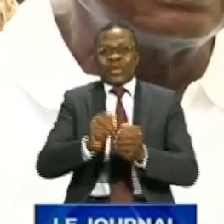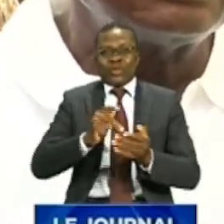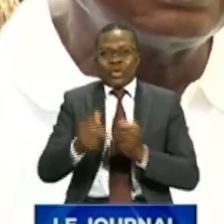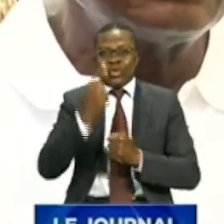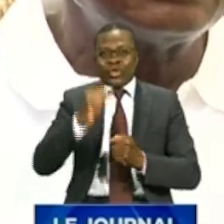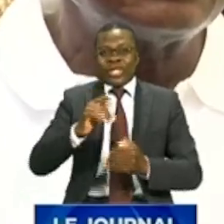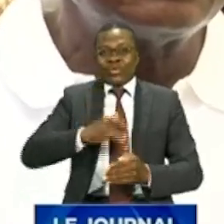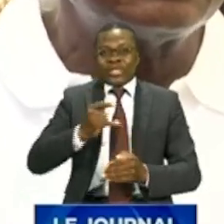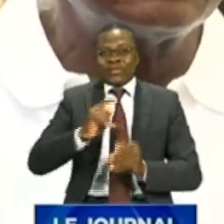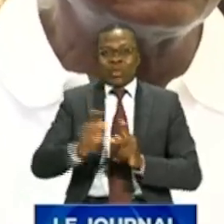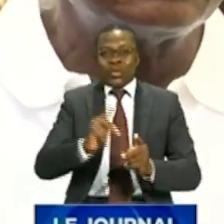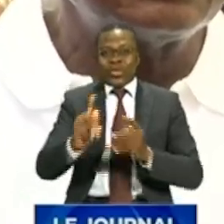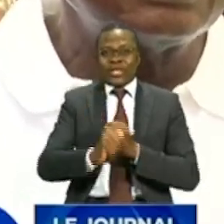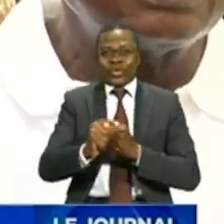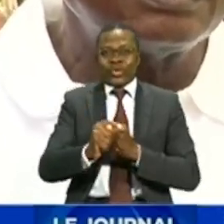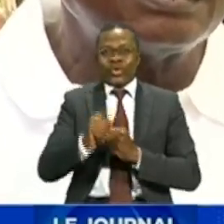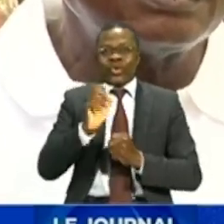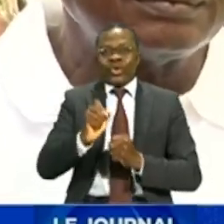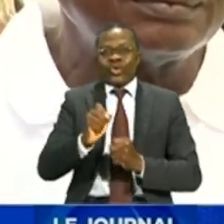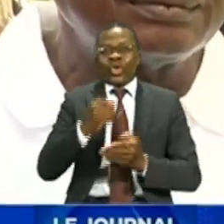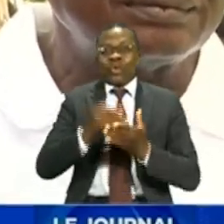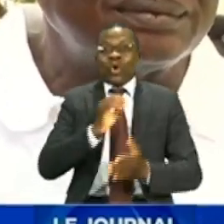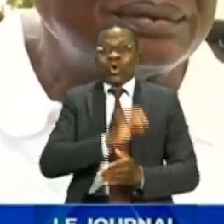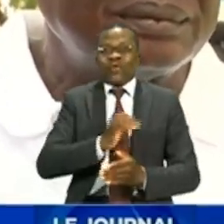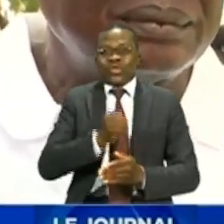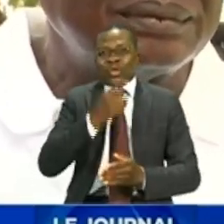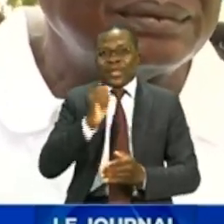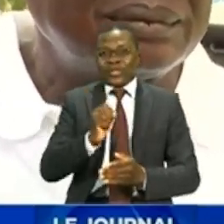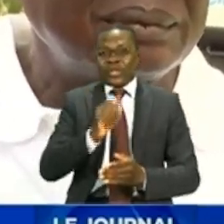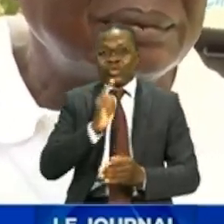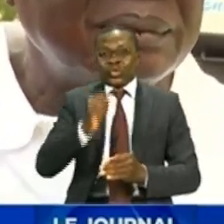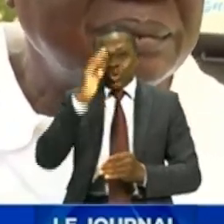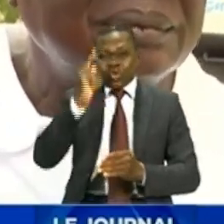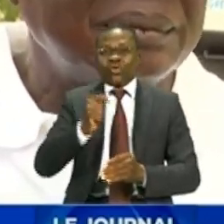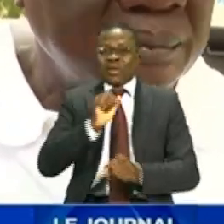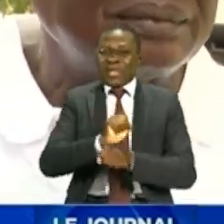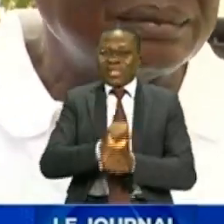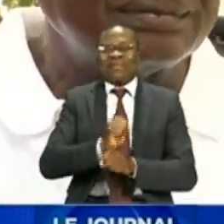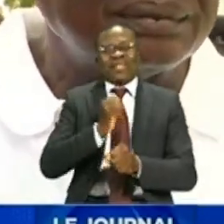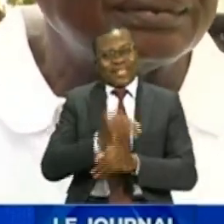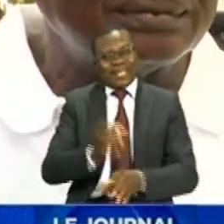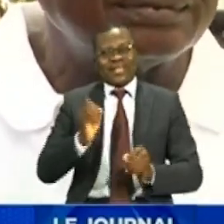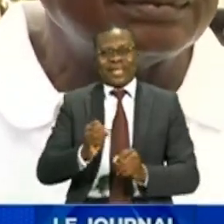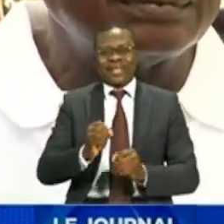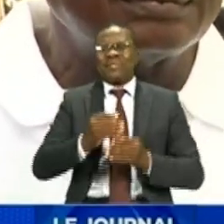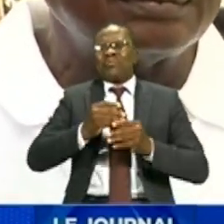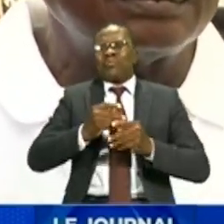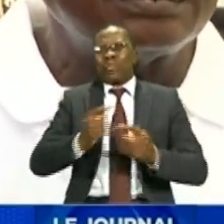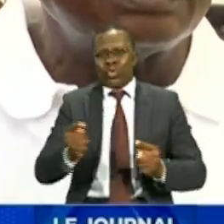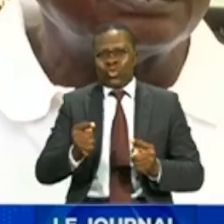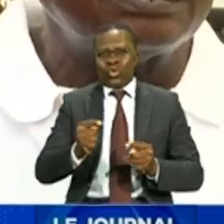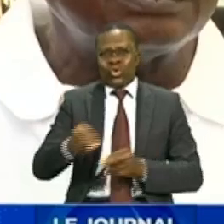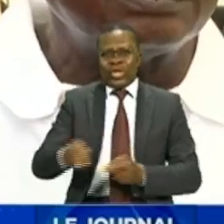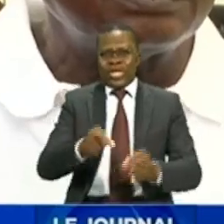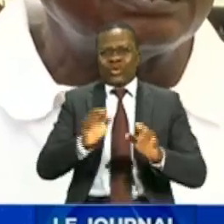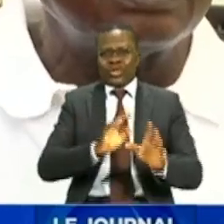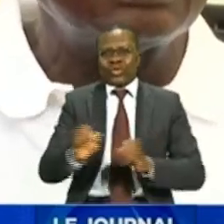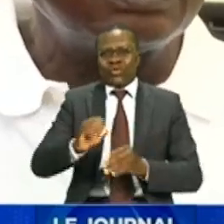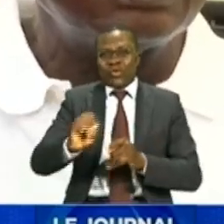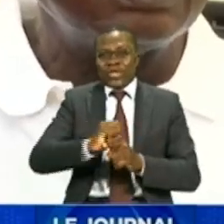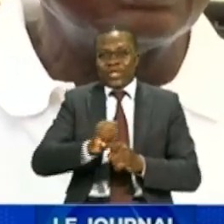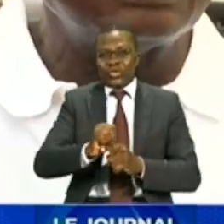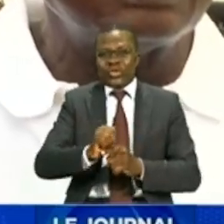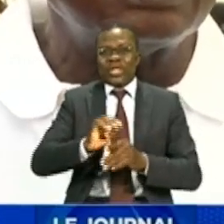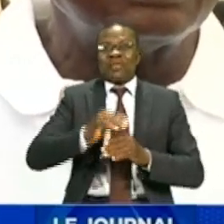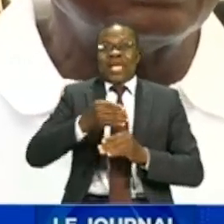pour sensibiliser la population, pour donner des bons comportements, parce que tout ce que le gouvernement fait déjà dans la ville de Cotonou, c'est énorme. Les routes, tout ça, il faut les entretenir. Donc,